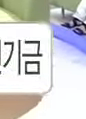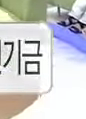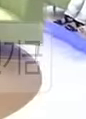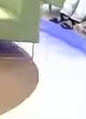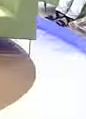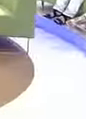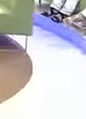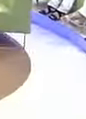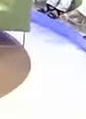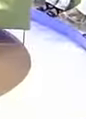고맙습니다